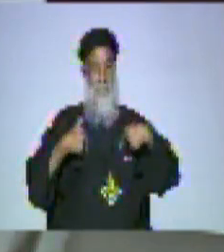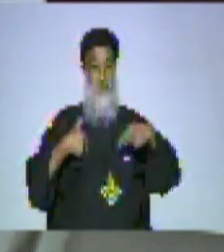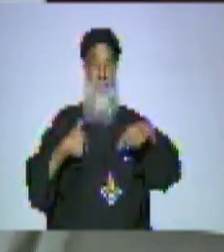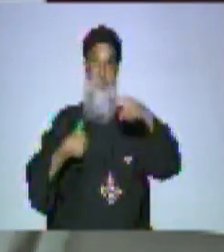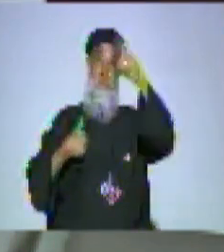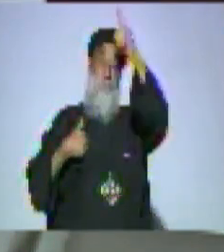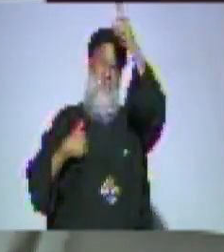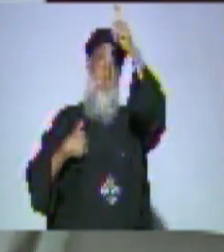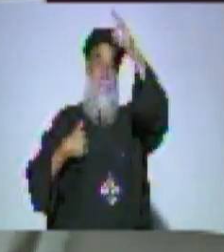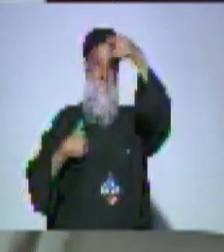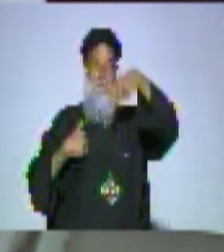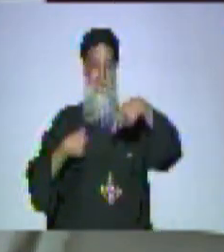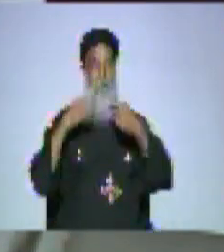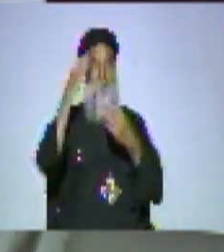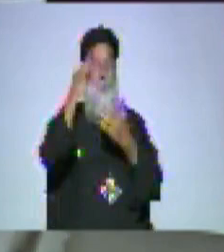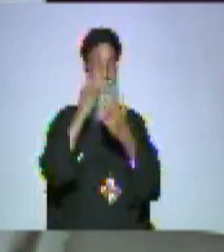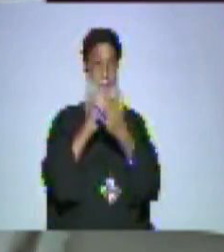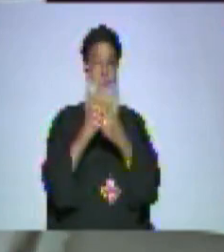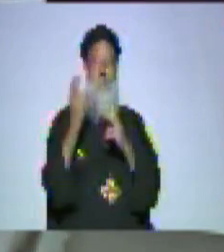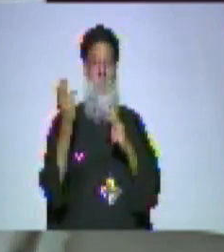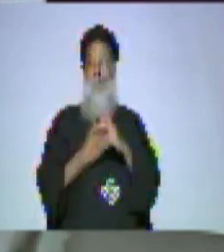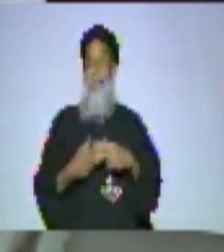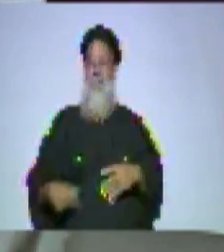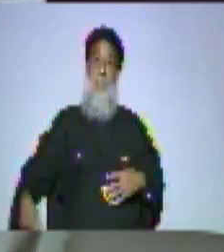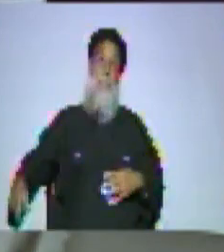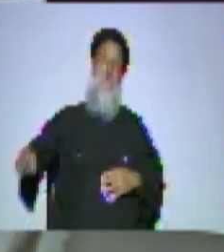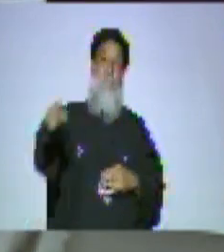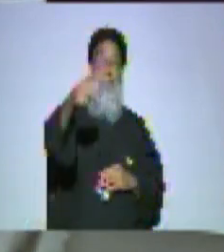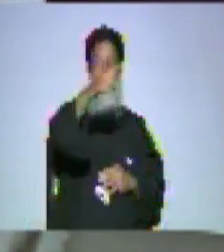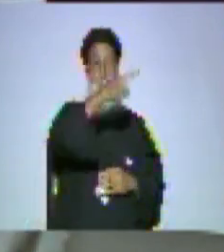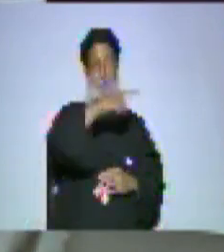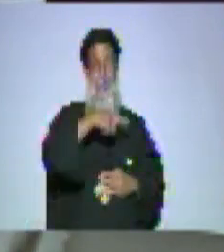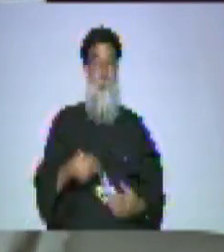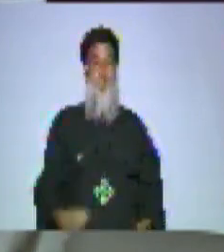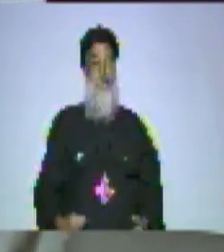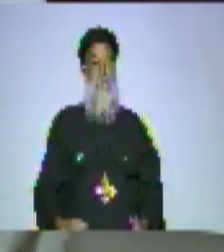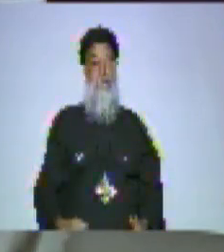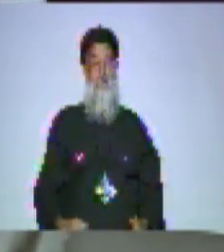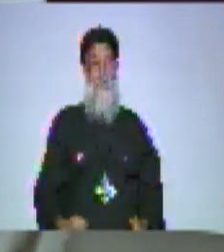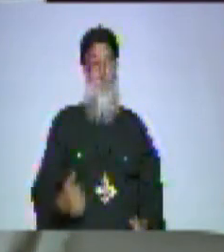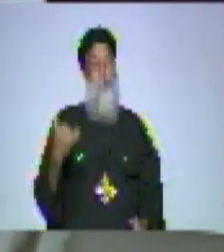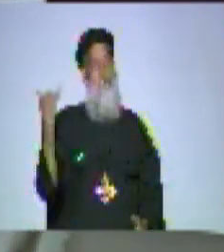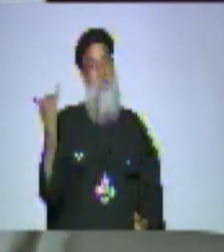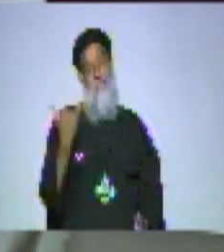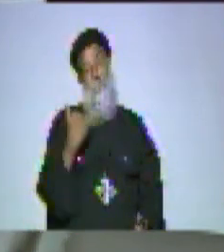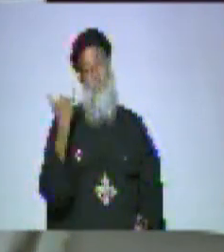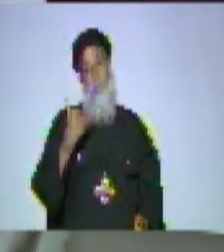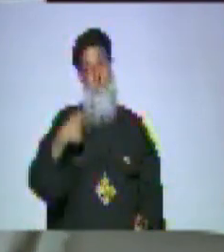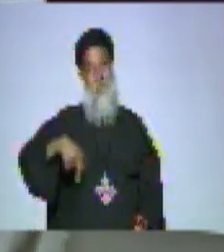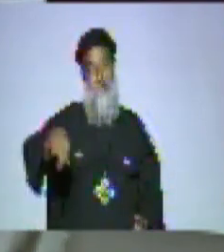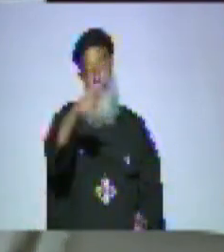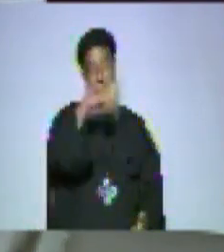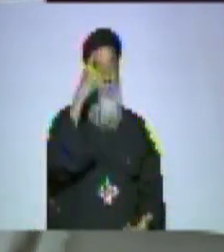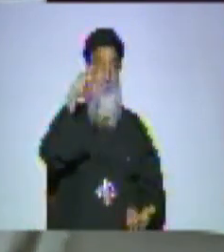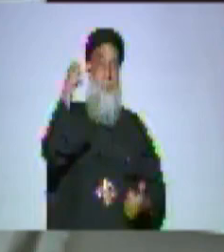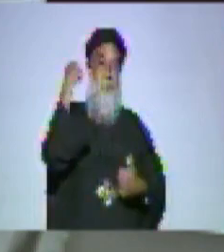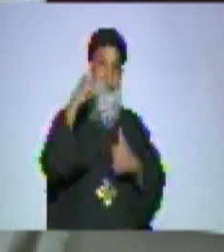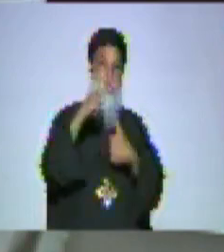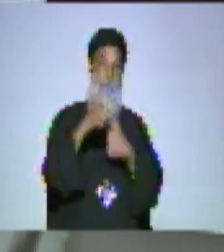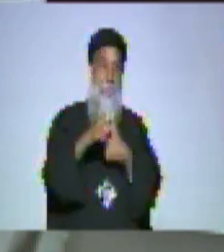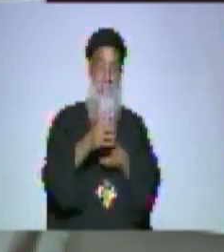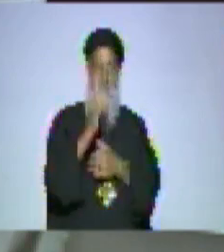على مغفرتي انا للناس فدي نقطه مهمه جدا كلنا نفتكرها